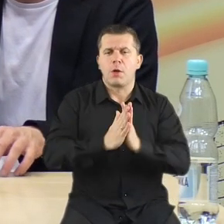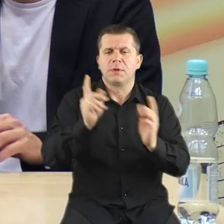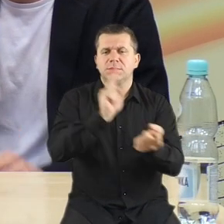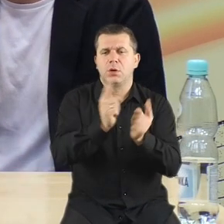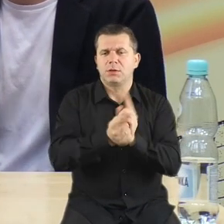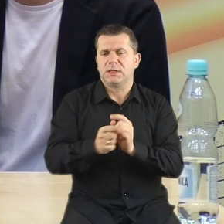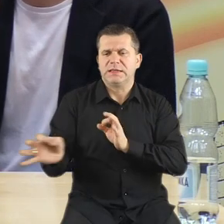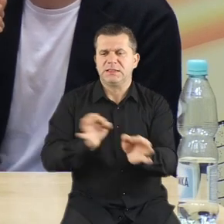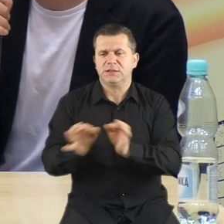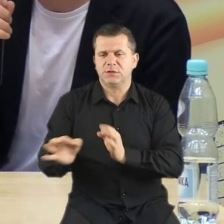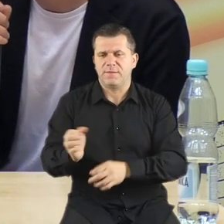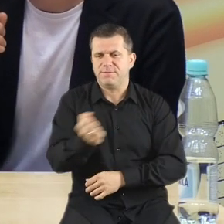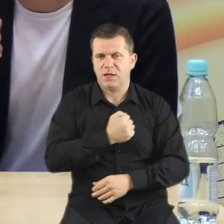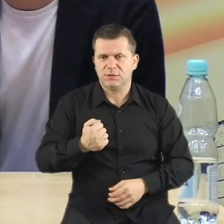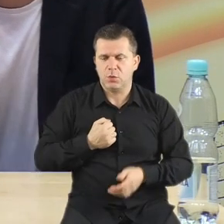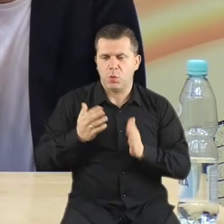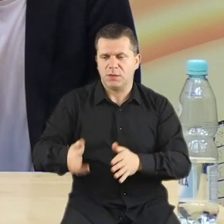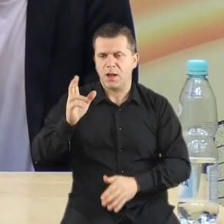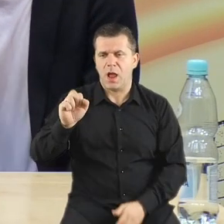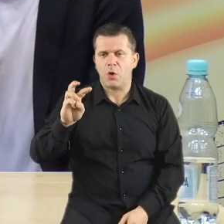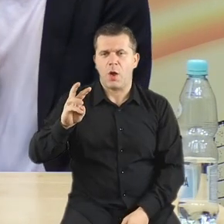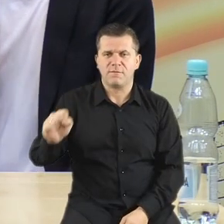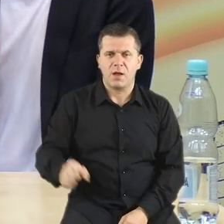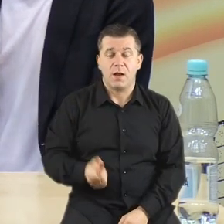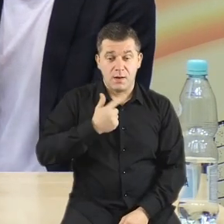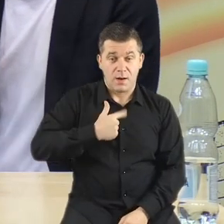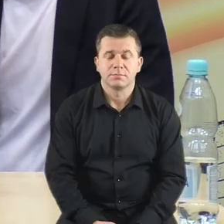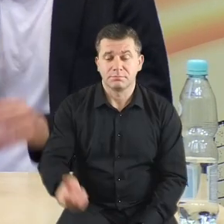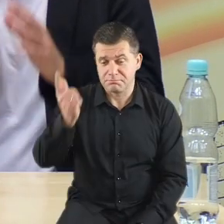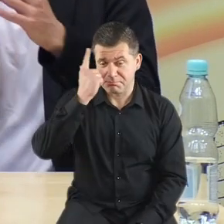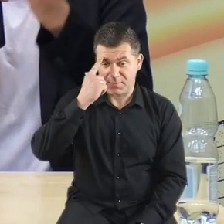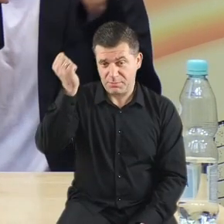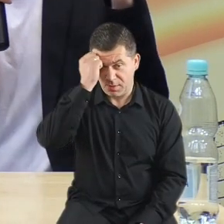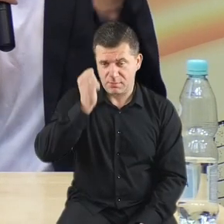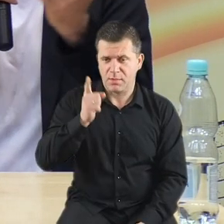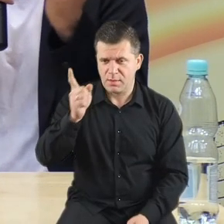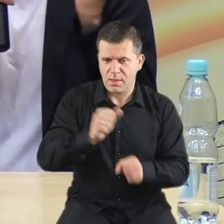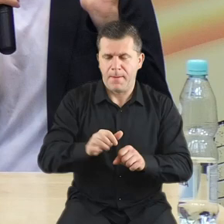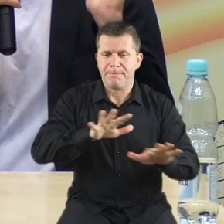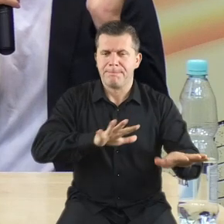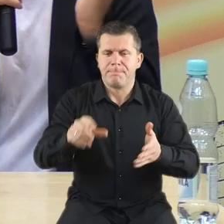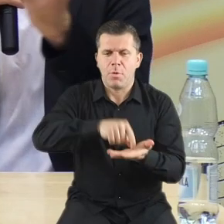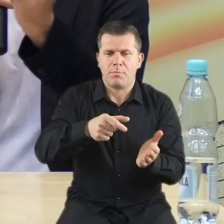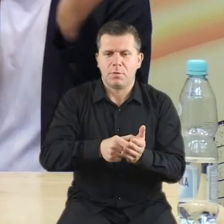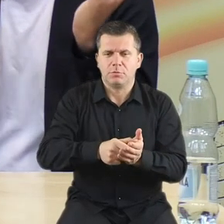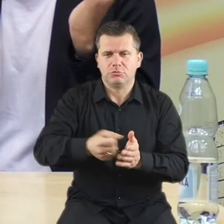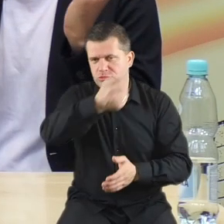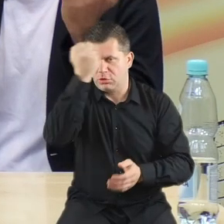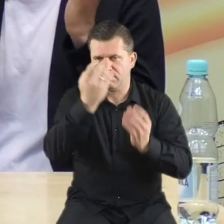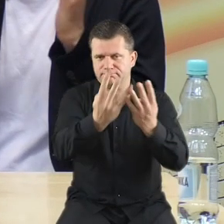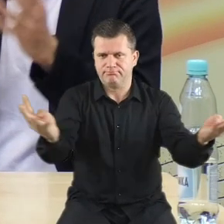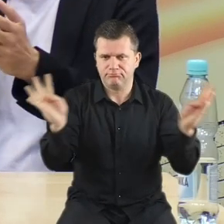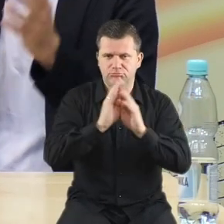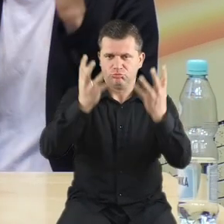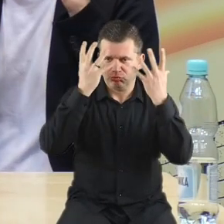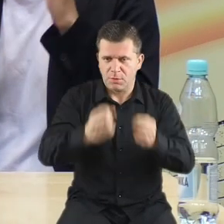Warszawie, na ulicy Karowej. I pamiętam, że tam jest takie pomieszczenie przeszklone, zaciemnione dla